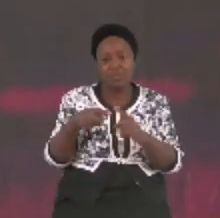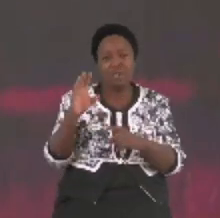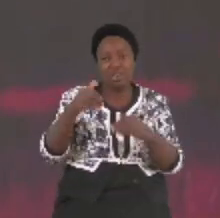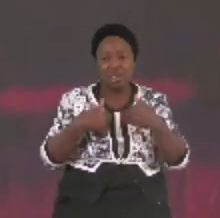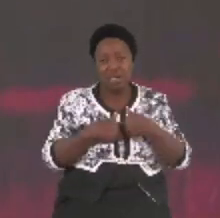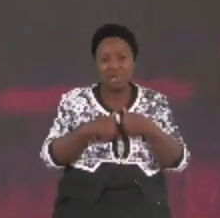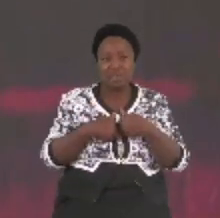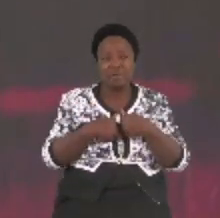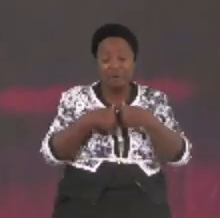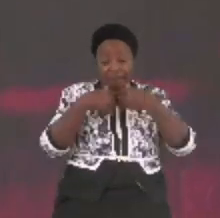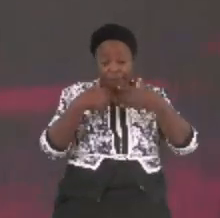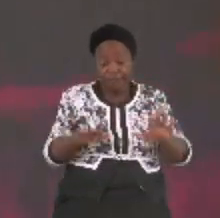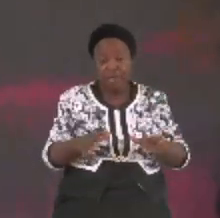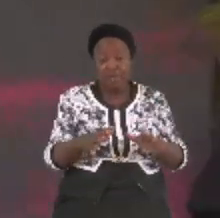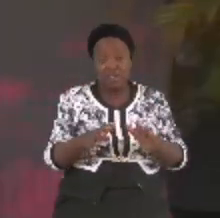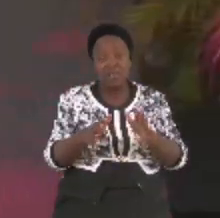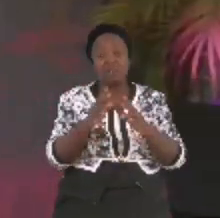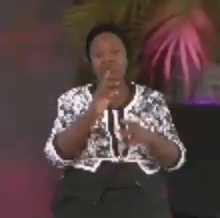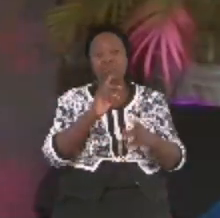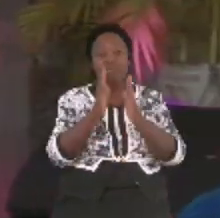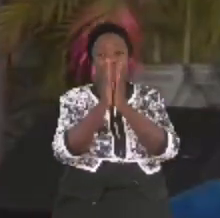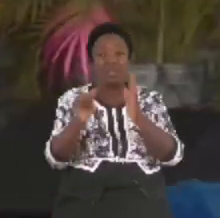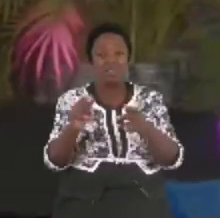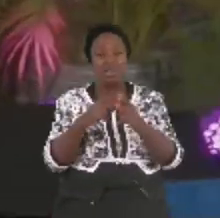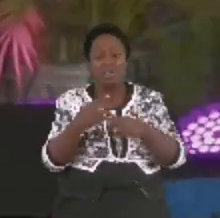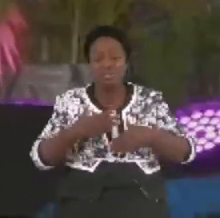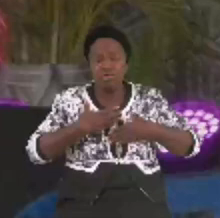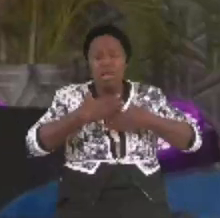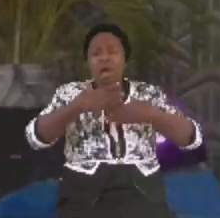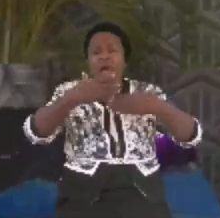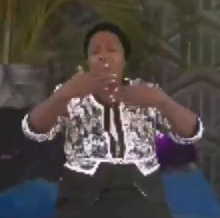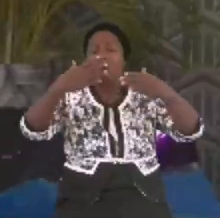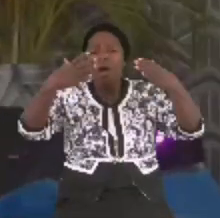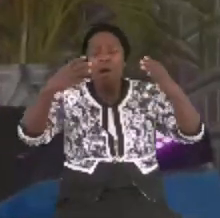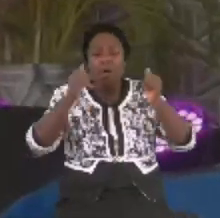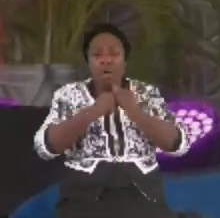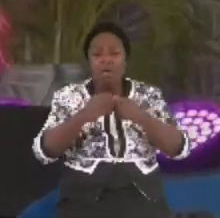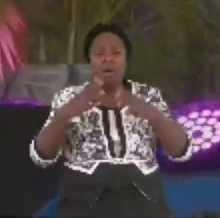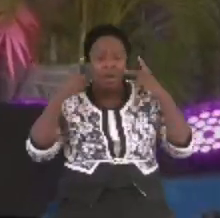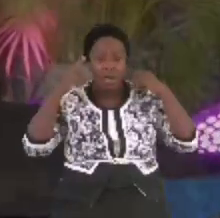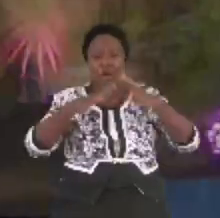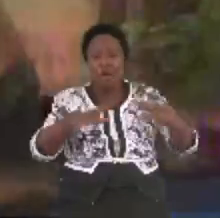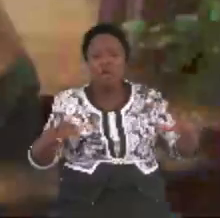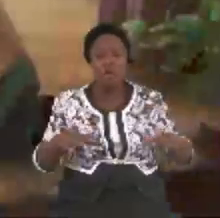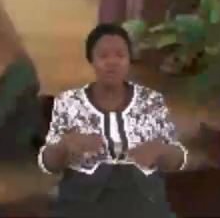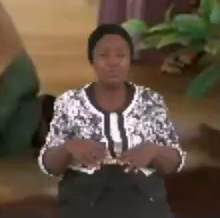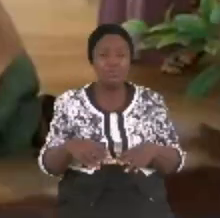43. Ayant dit cela, il cria d'une voix forte, « Lazare,